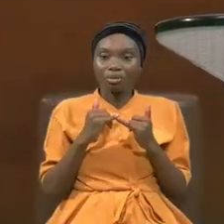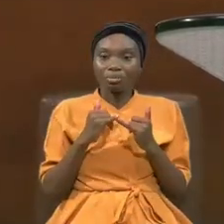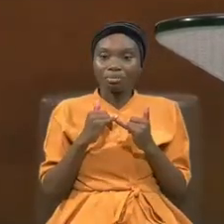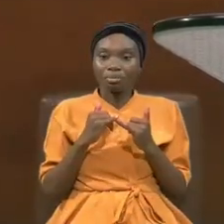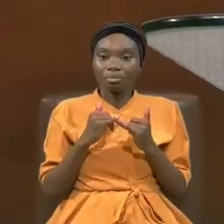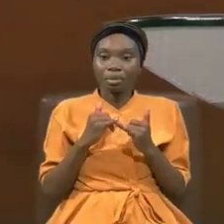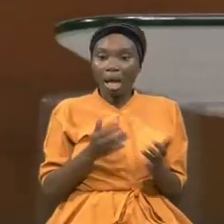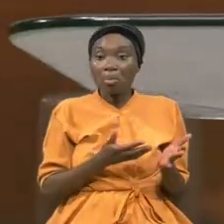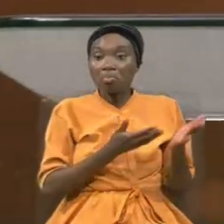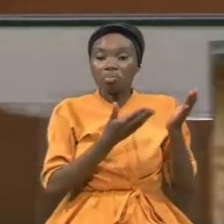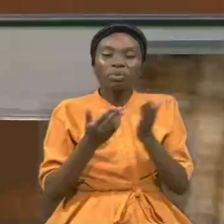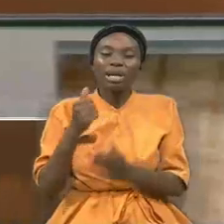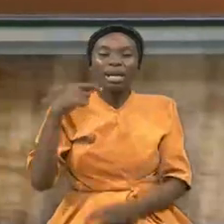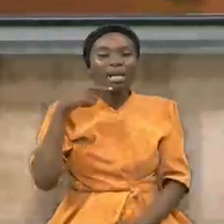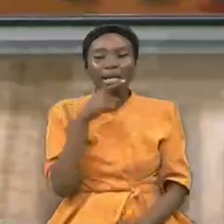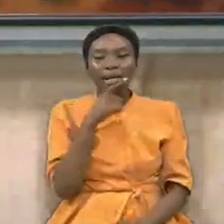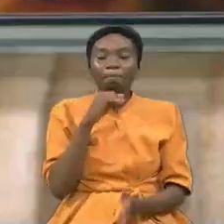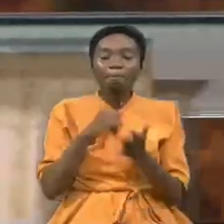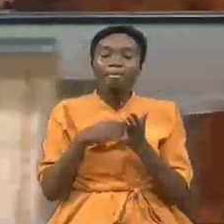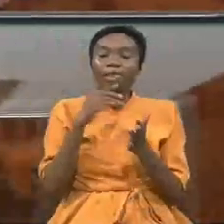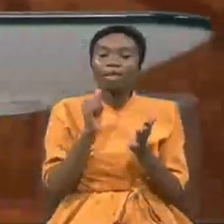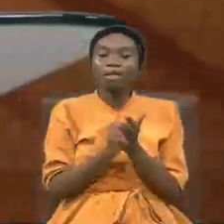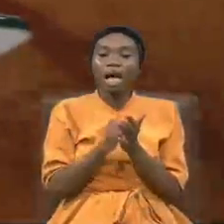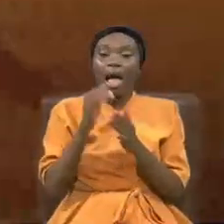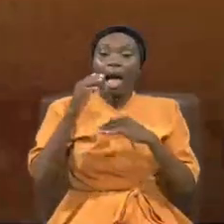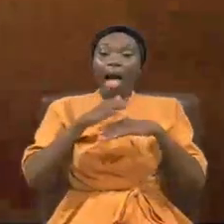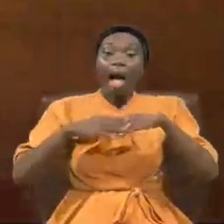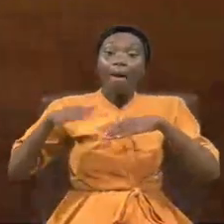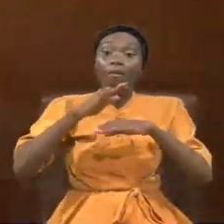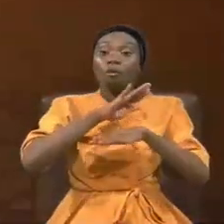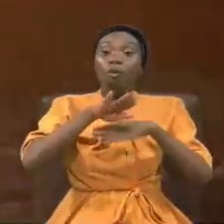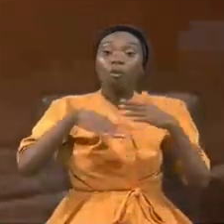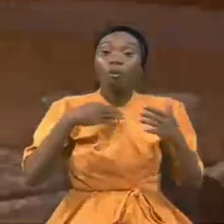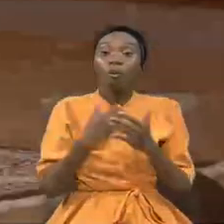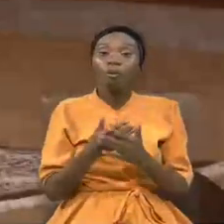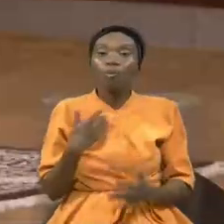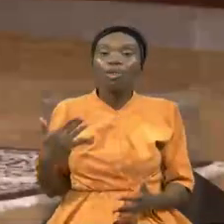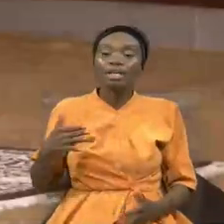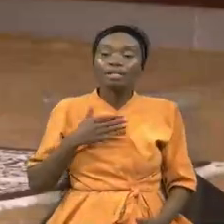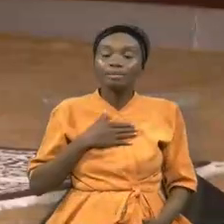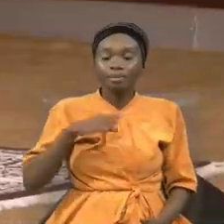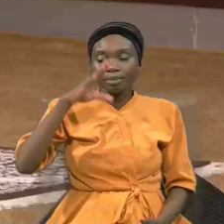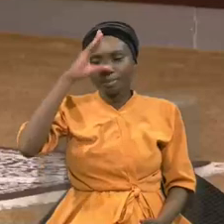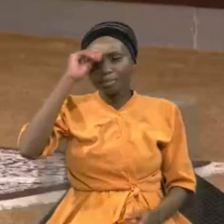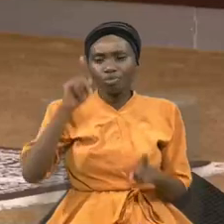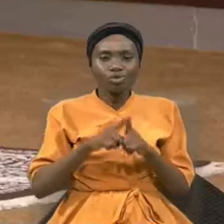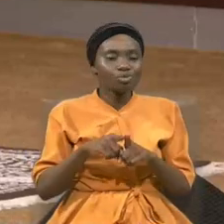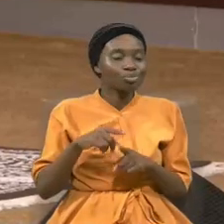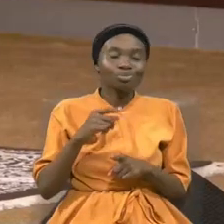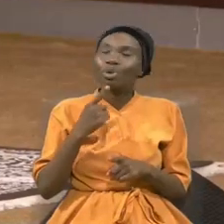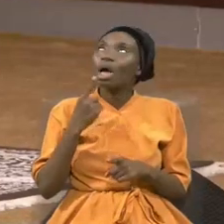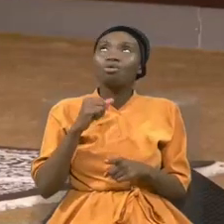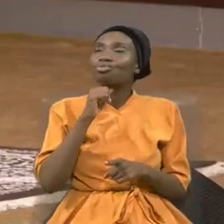pour déclarer un mensonge? Et que, avant toute chose, mes frères, ne jurez